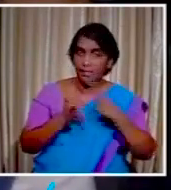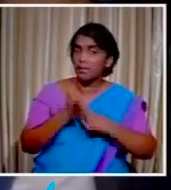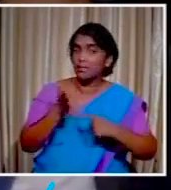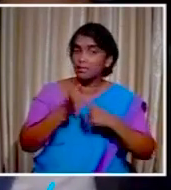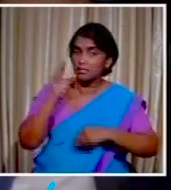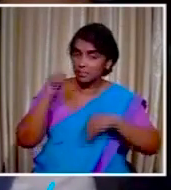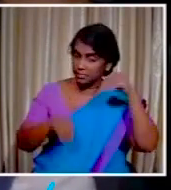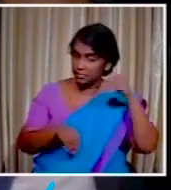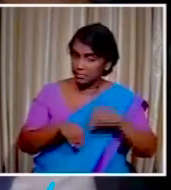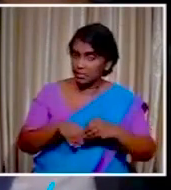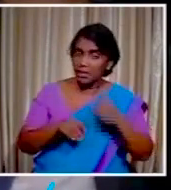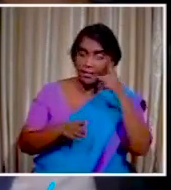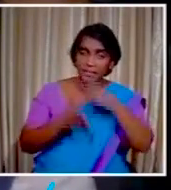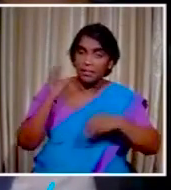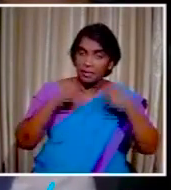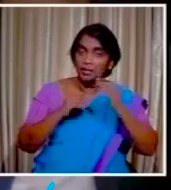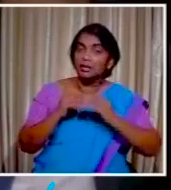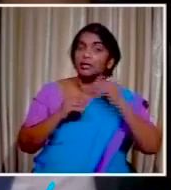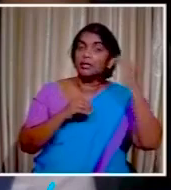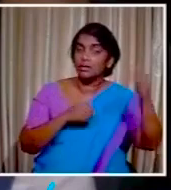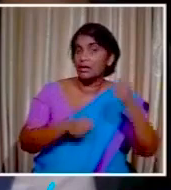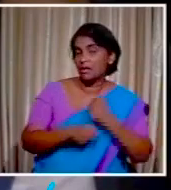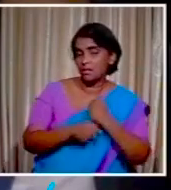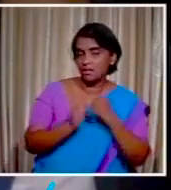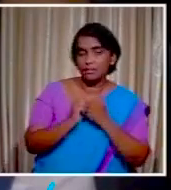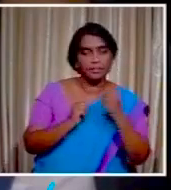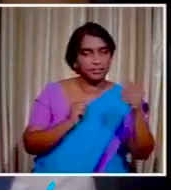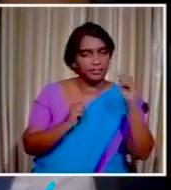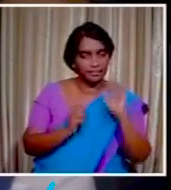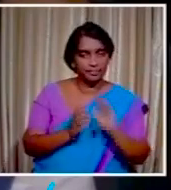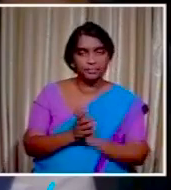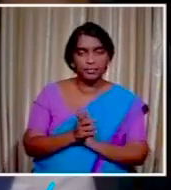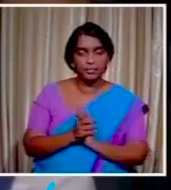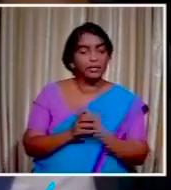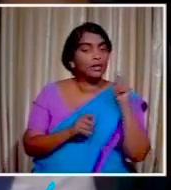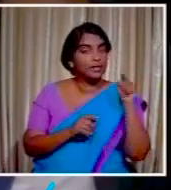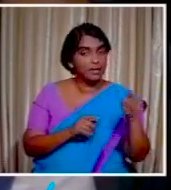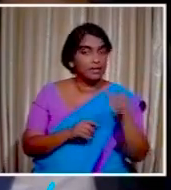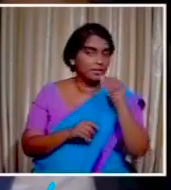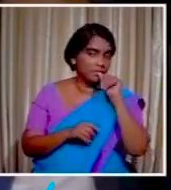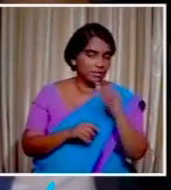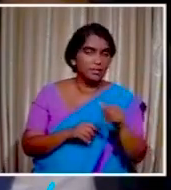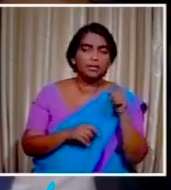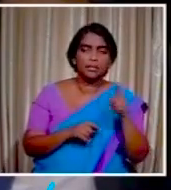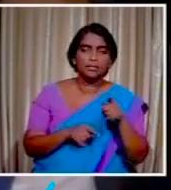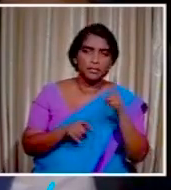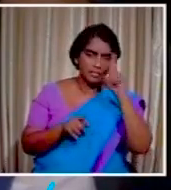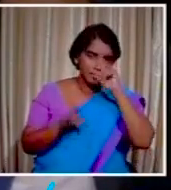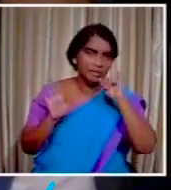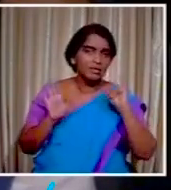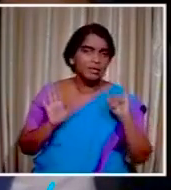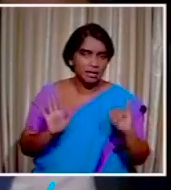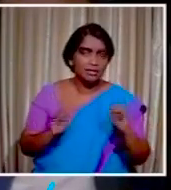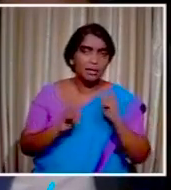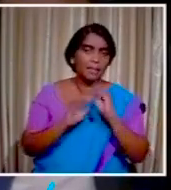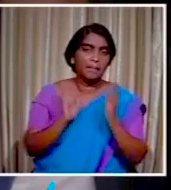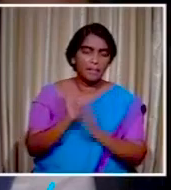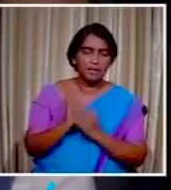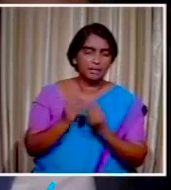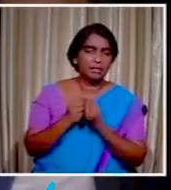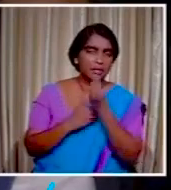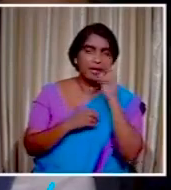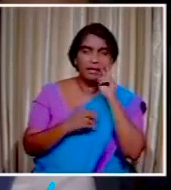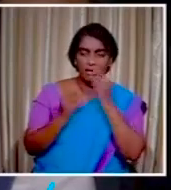මැතිවරණයට මැතිවරණයට ගිහලා තමයි ඊළඟ ආණ්ඩුවට එන්න ඕන කියලා. ඒ කියන්නේ ඔබතුමාට සාධාරණත්වයක් තියෙන අඩුම තරමේ මාස 6ක් හරි අග්‍රාමාත්‍යතුමාට දෙන්න